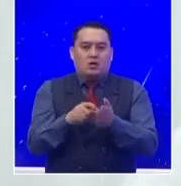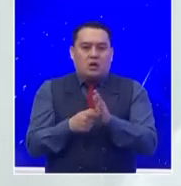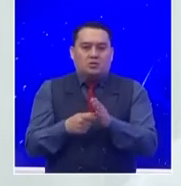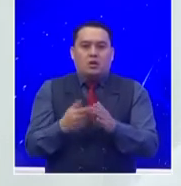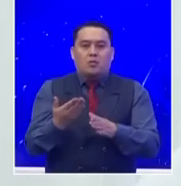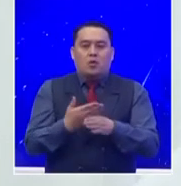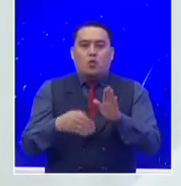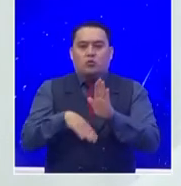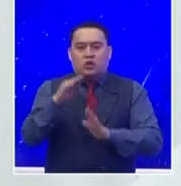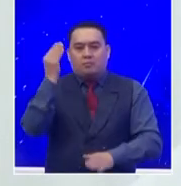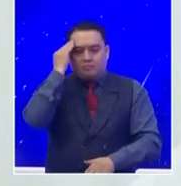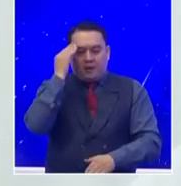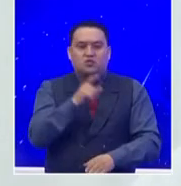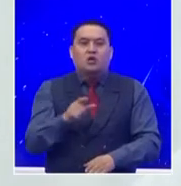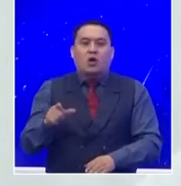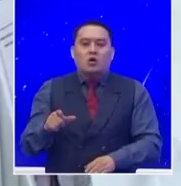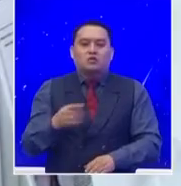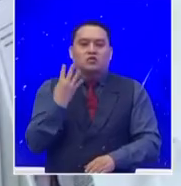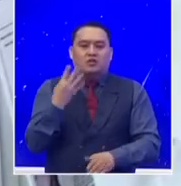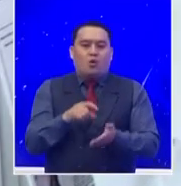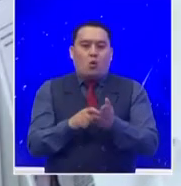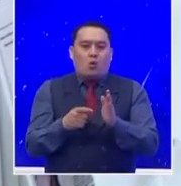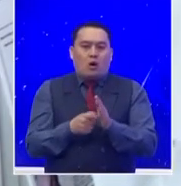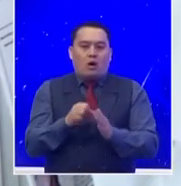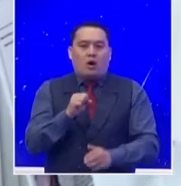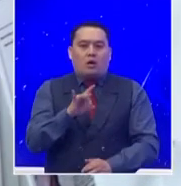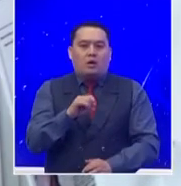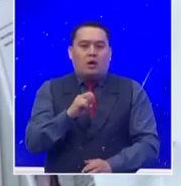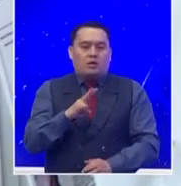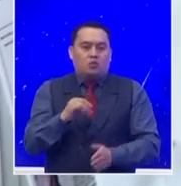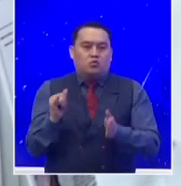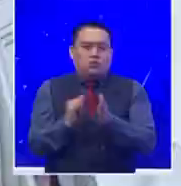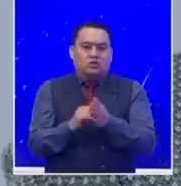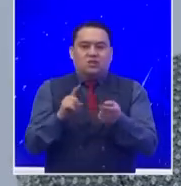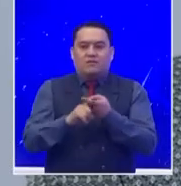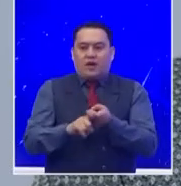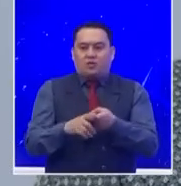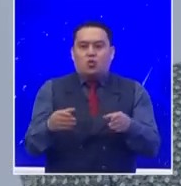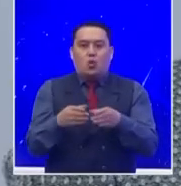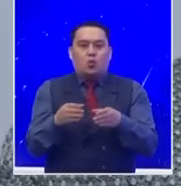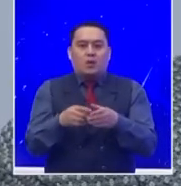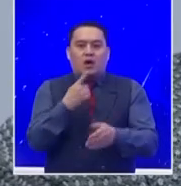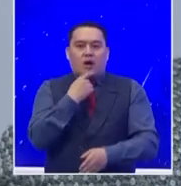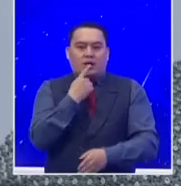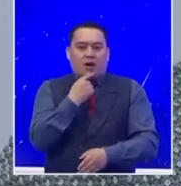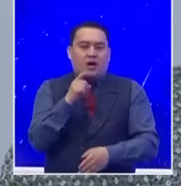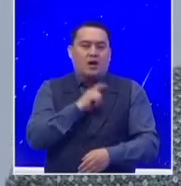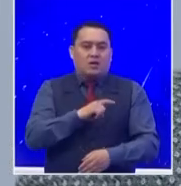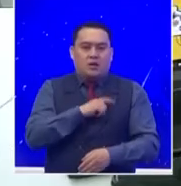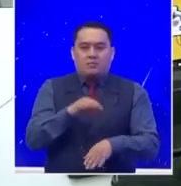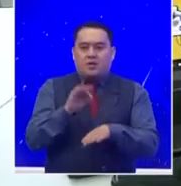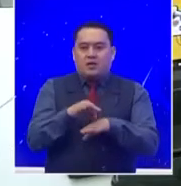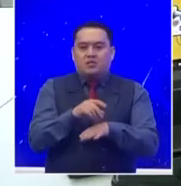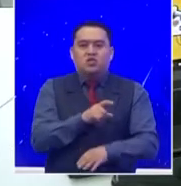помогающего улучшить память человека, то ученица 4 класса Ариана установила взаимосвязь между группами крови, характером и